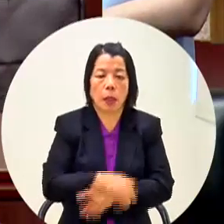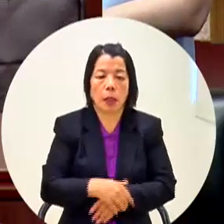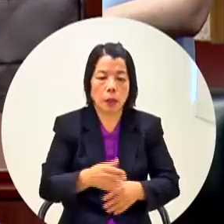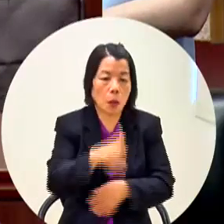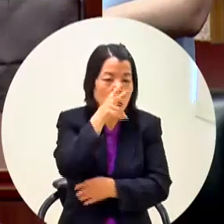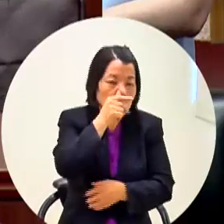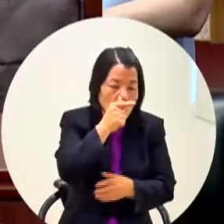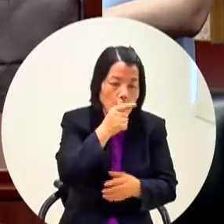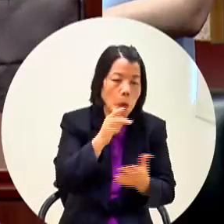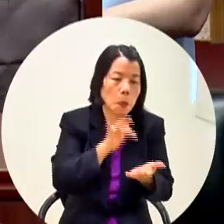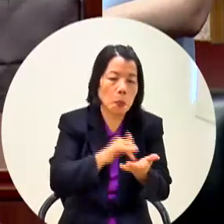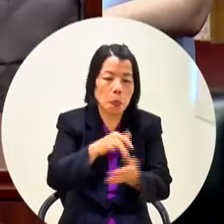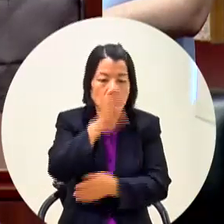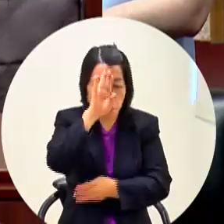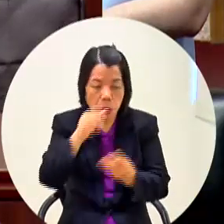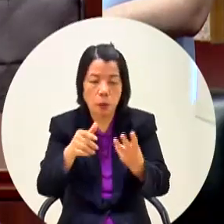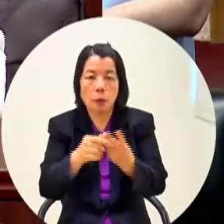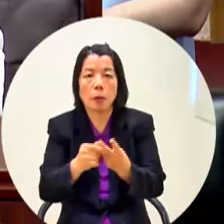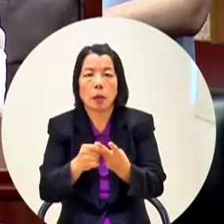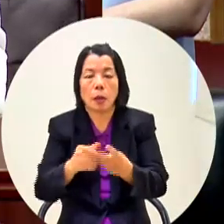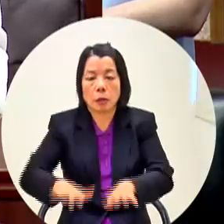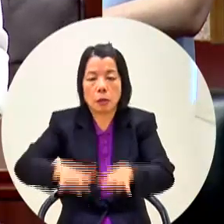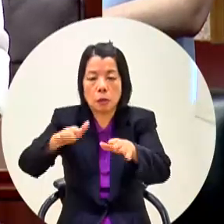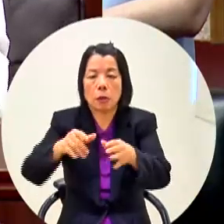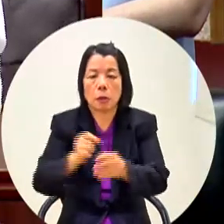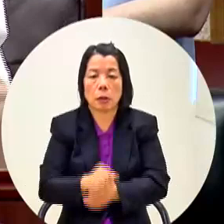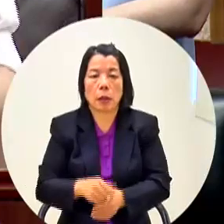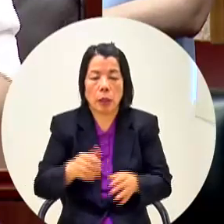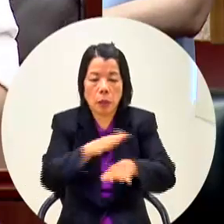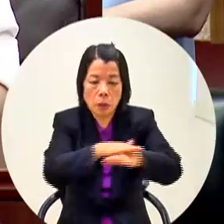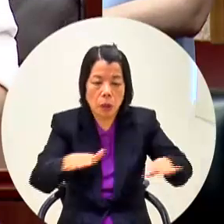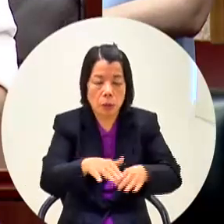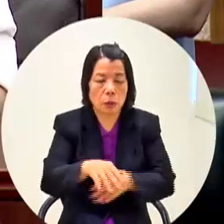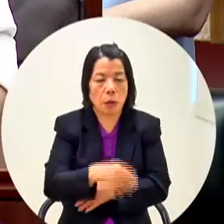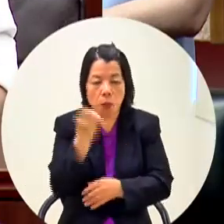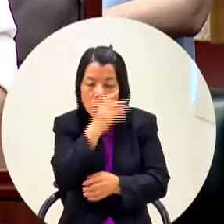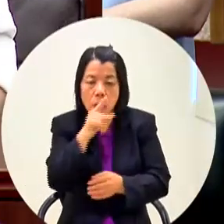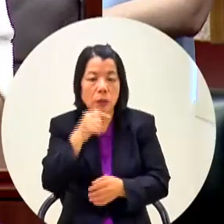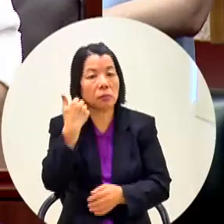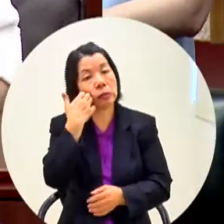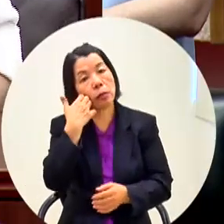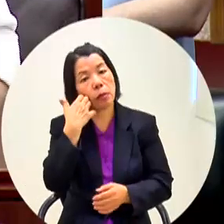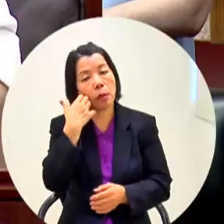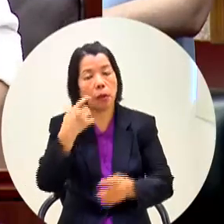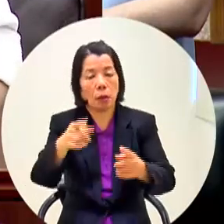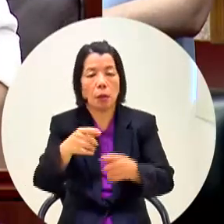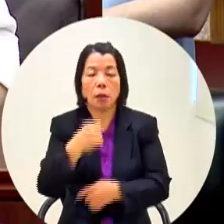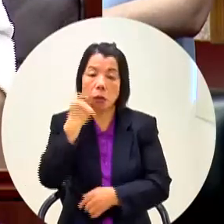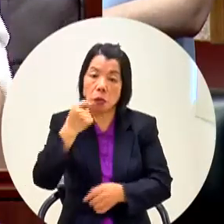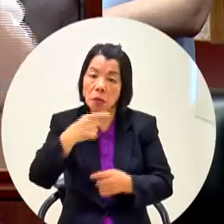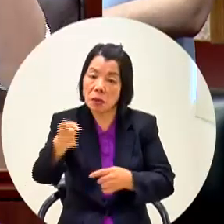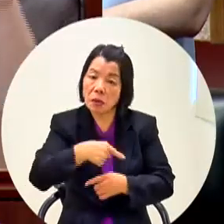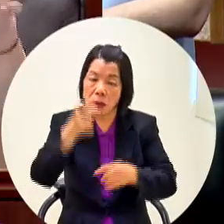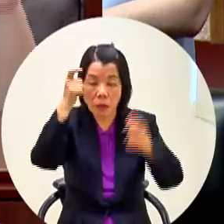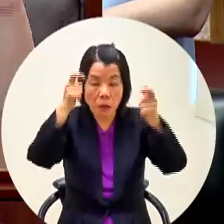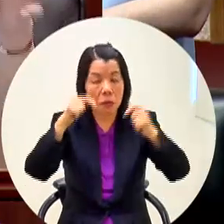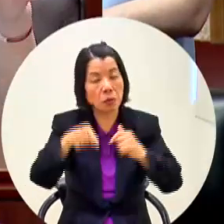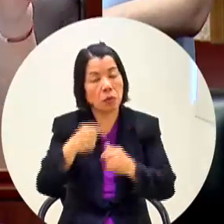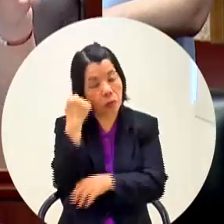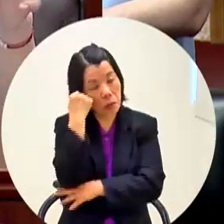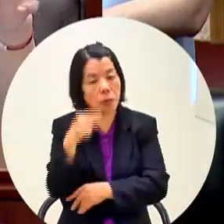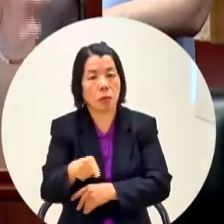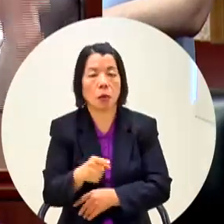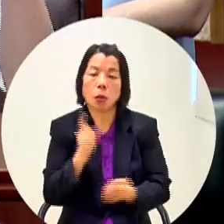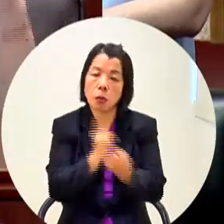淹大水，如果在家治安不好，谁要来高雄？没有人想来高雄。所以这个城市的